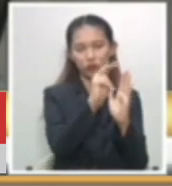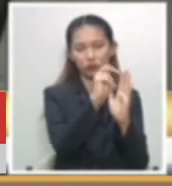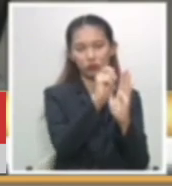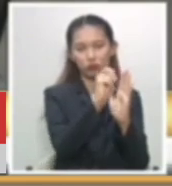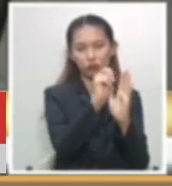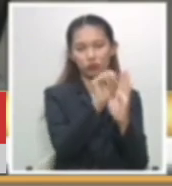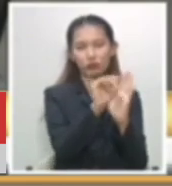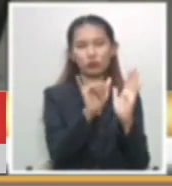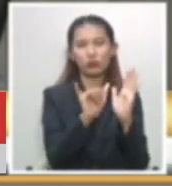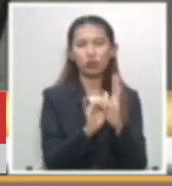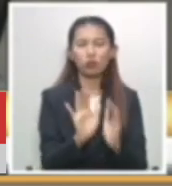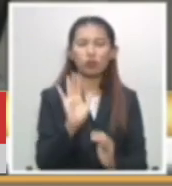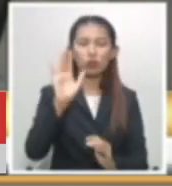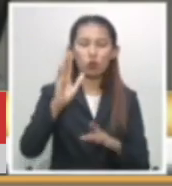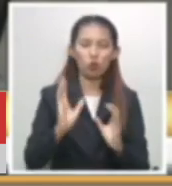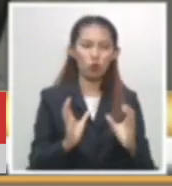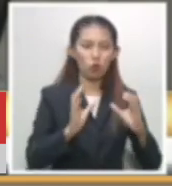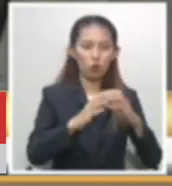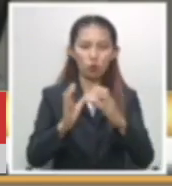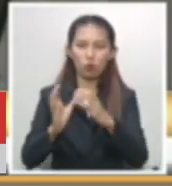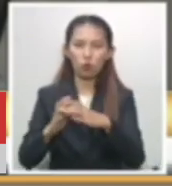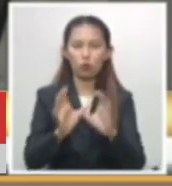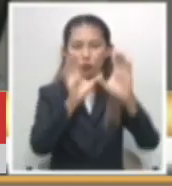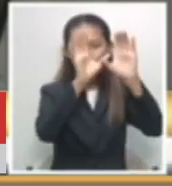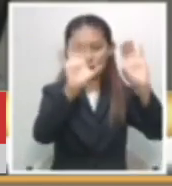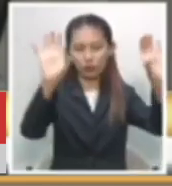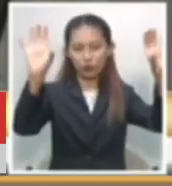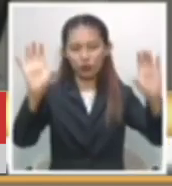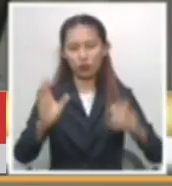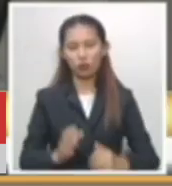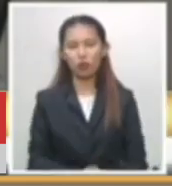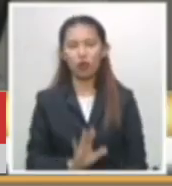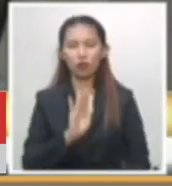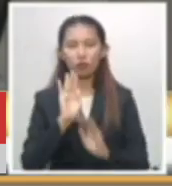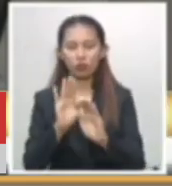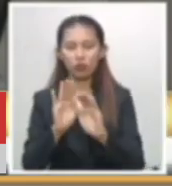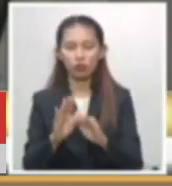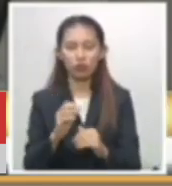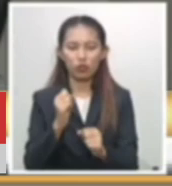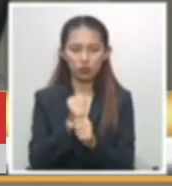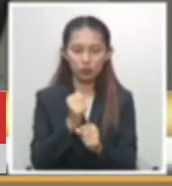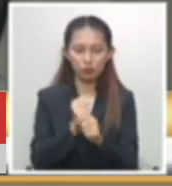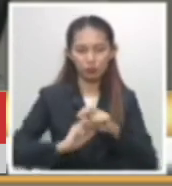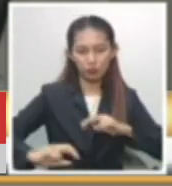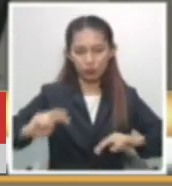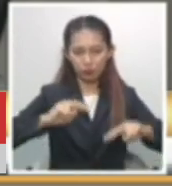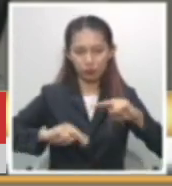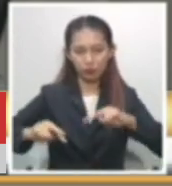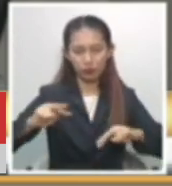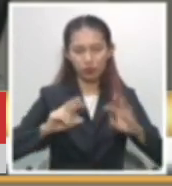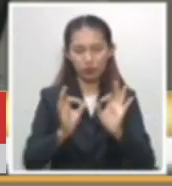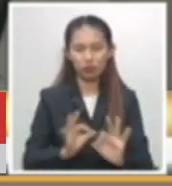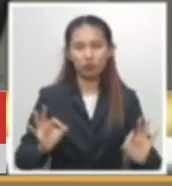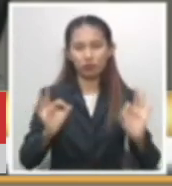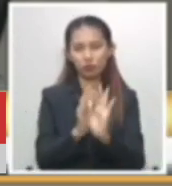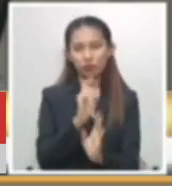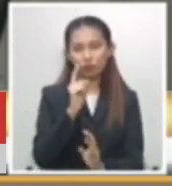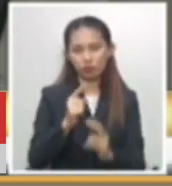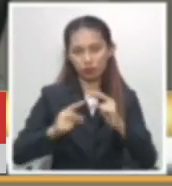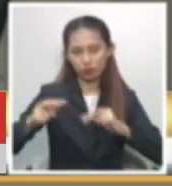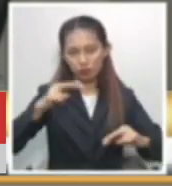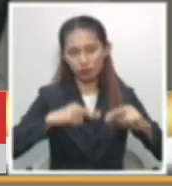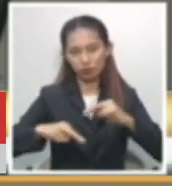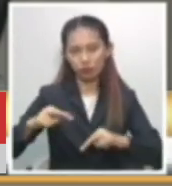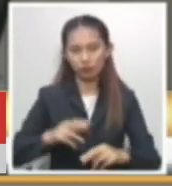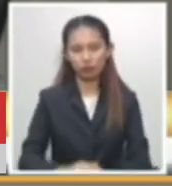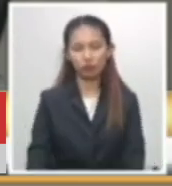ของพรรคการเมืองที่เป็นรัฐบาลท่านต้องทำนะครับเพราะว่าเป็นสัญญาผมฟ้องกกต.ไป